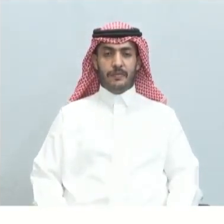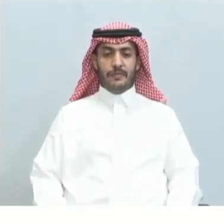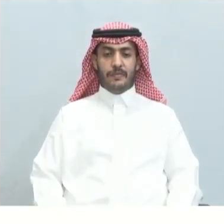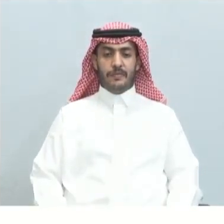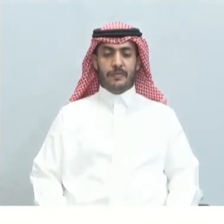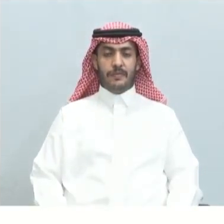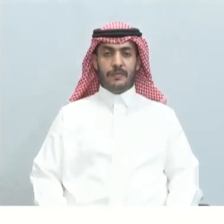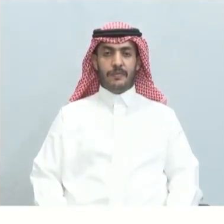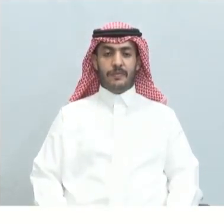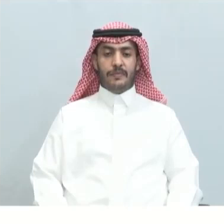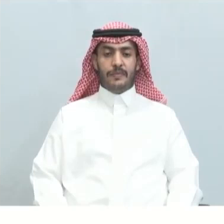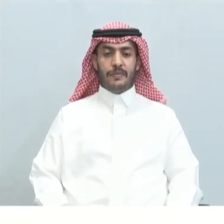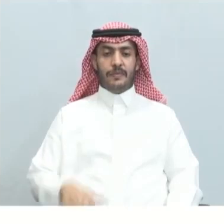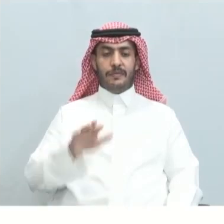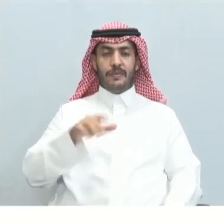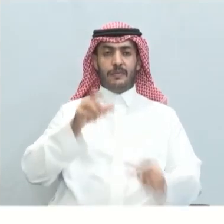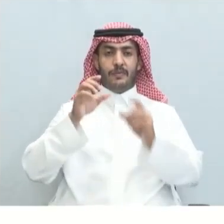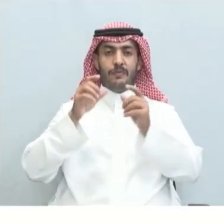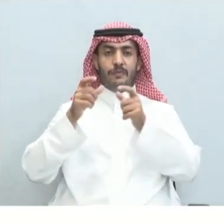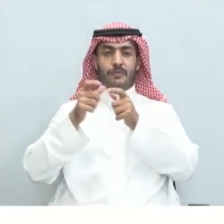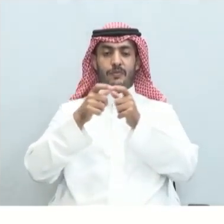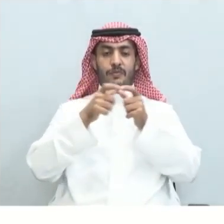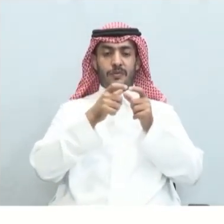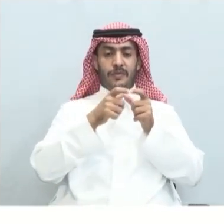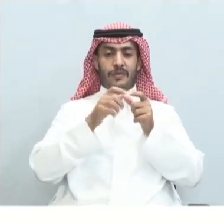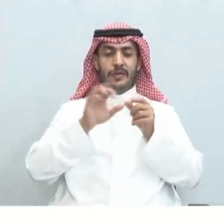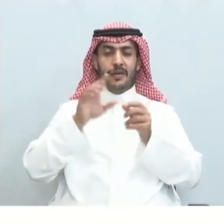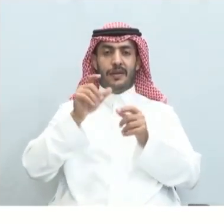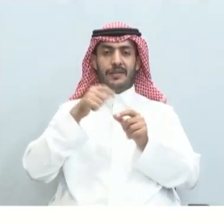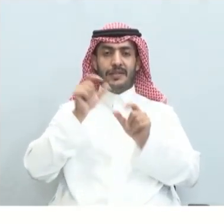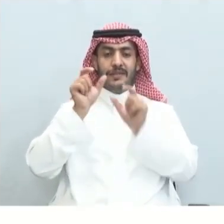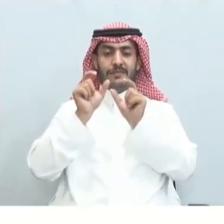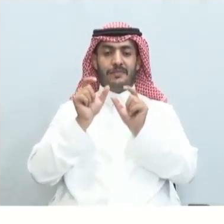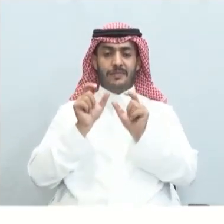لدينا مجموعه من العبارات